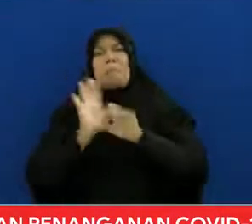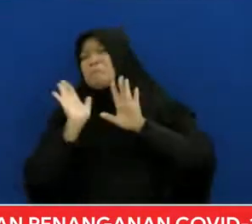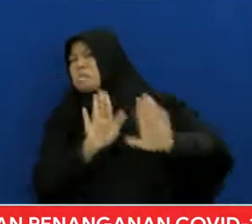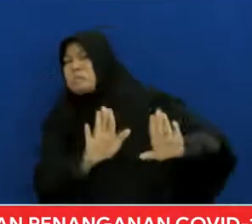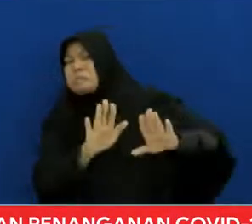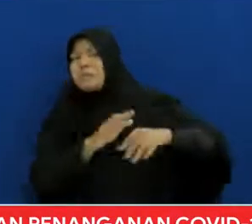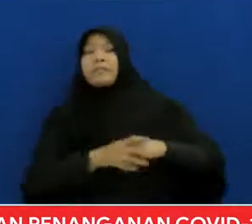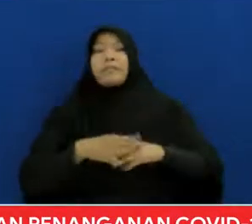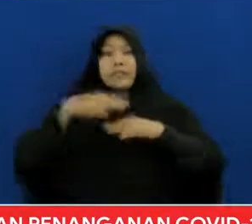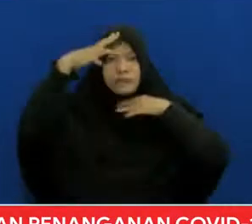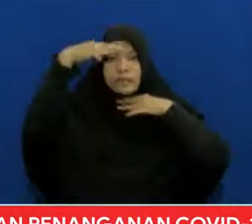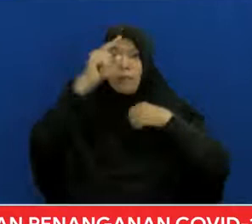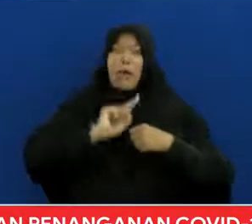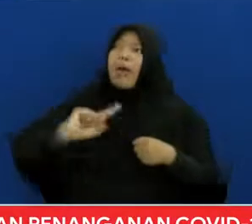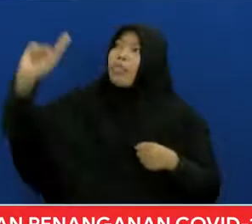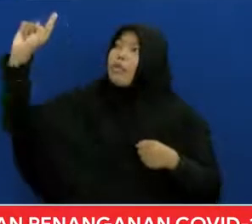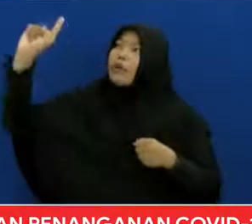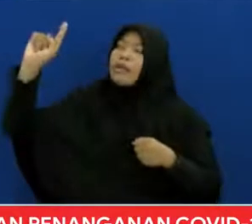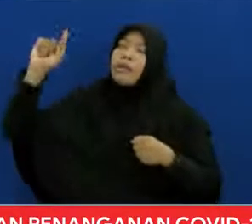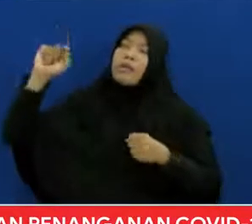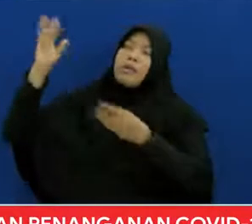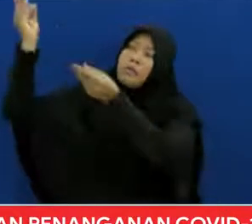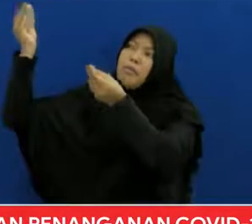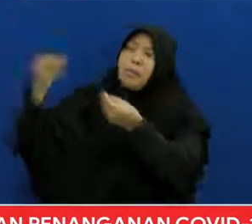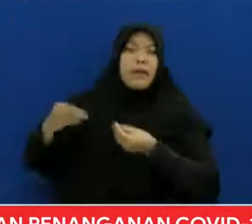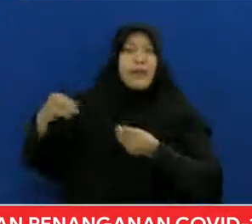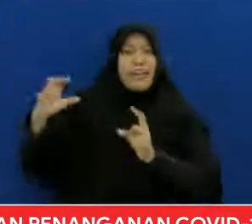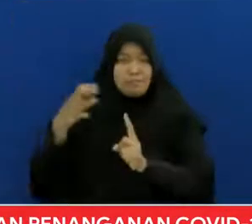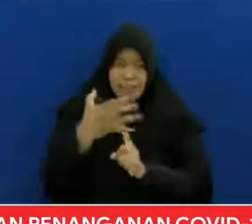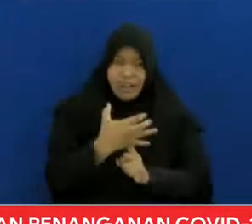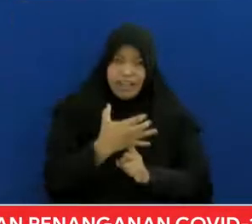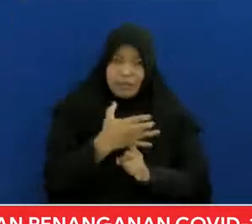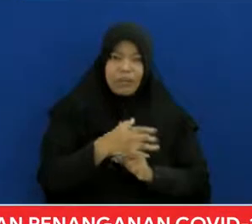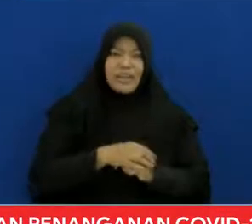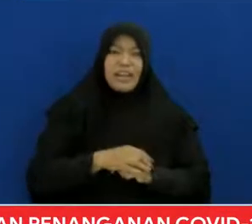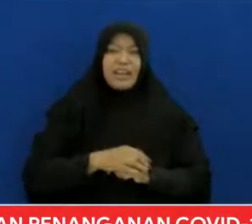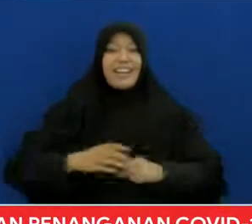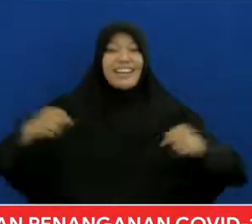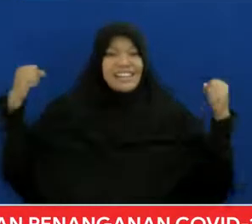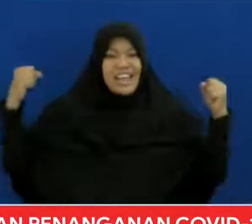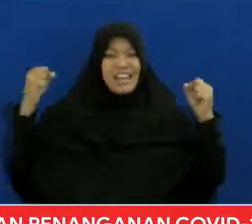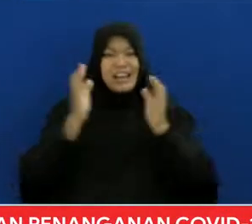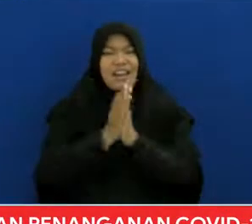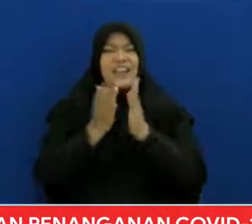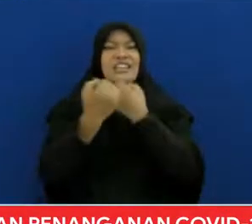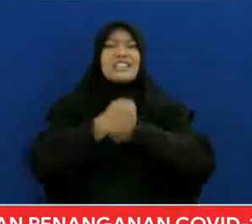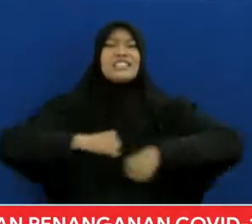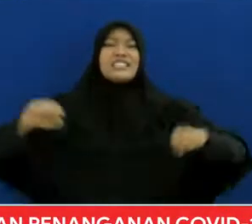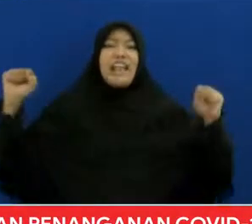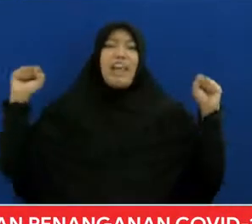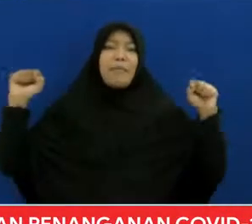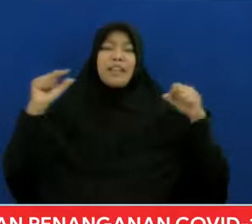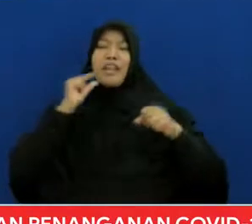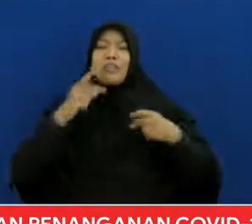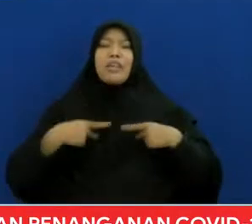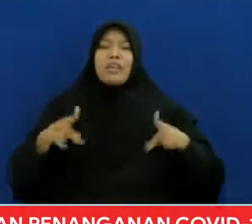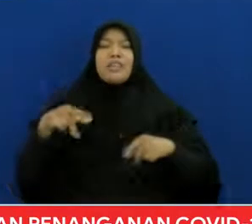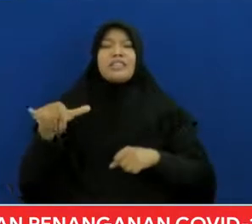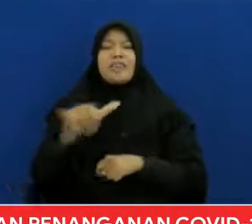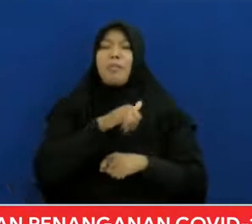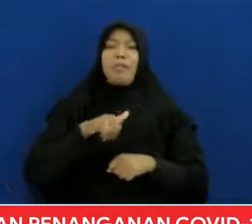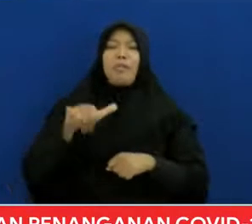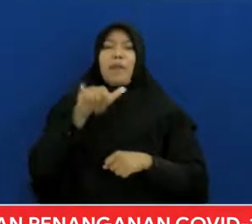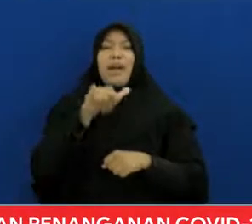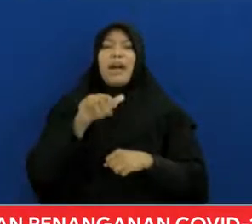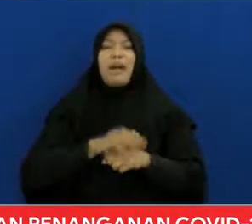Yang Maha Kuasa memberikan perlindungan, kesehatan, dan keselamatan pada kita semua, dan wabah corona ini dapat segera berakhir